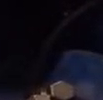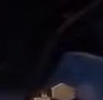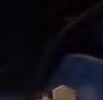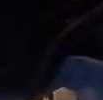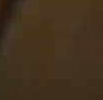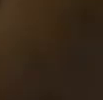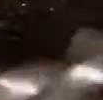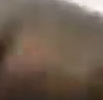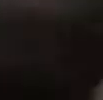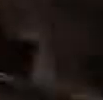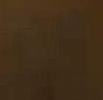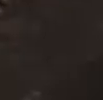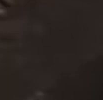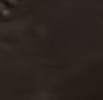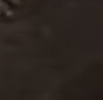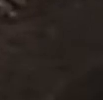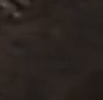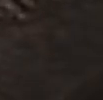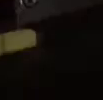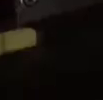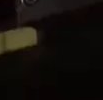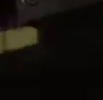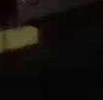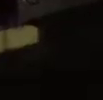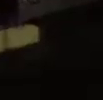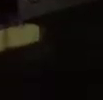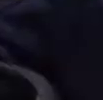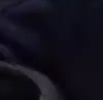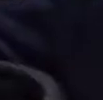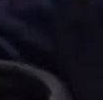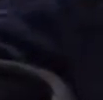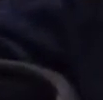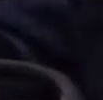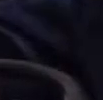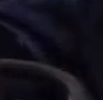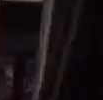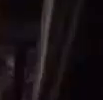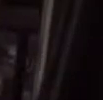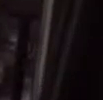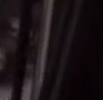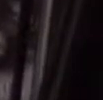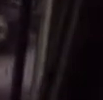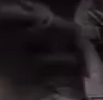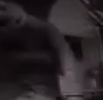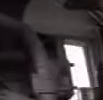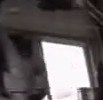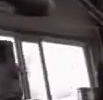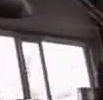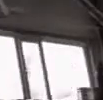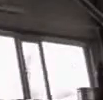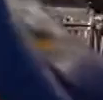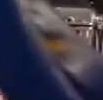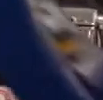Заманауи технологиялар бұлдың тек себебін тауып қана қоймай, оны жөндеп сенімді сапа береді. Техэнерго сауда орталығында